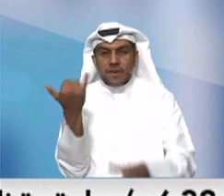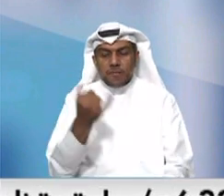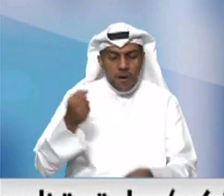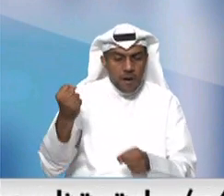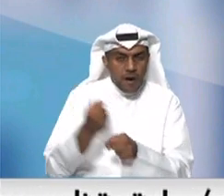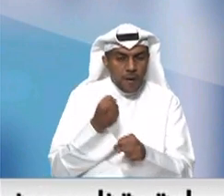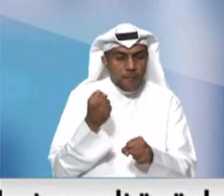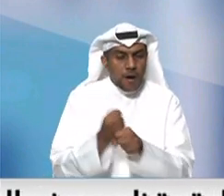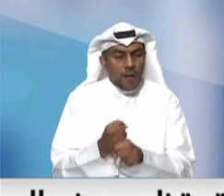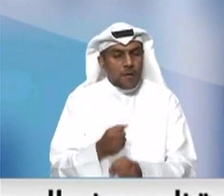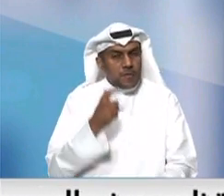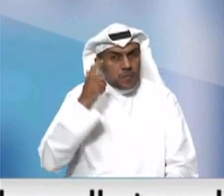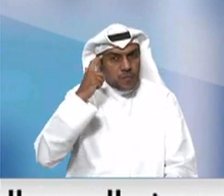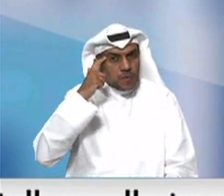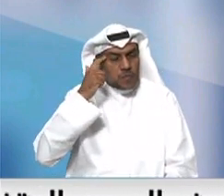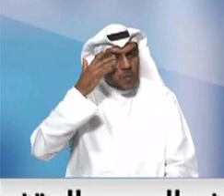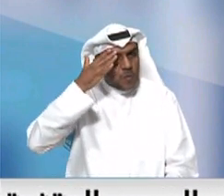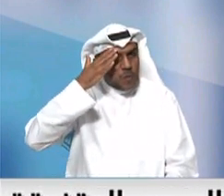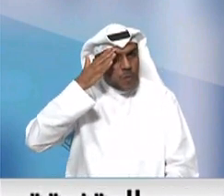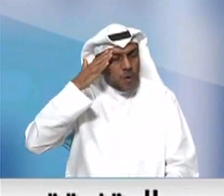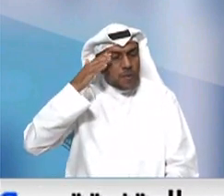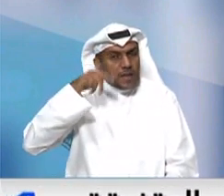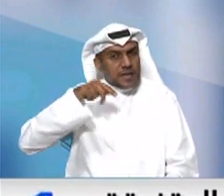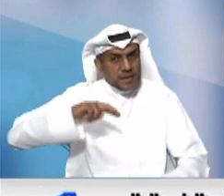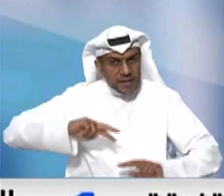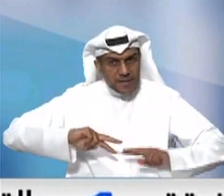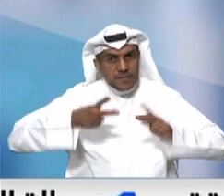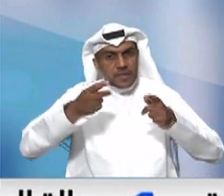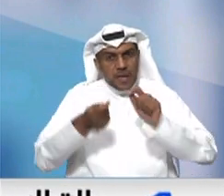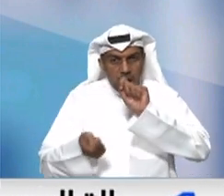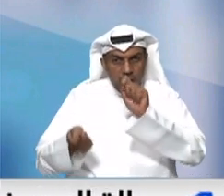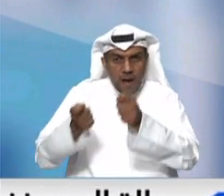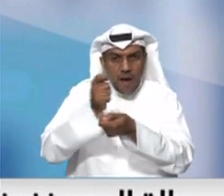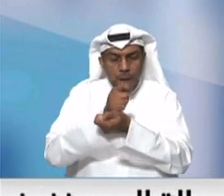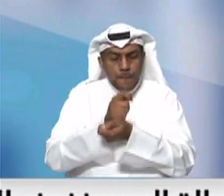وتبني التقنيات الحديثة والتحول الرقمي بما في ذلك الذكاء